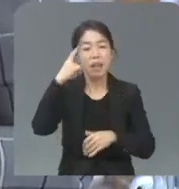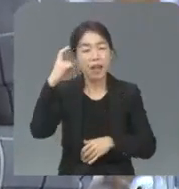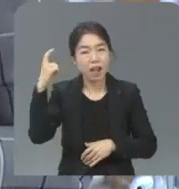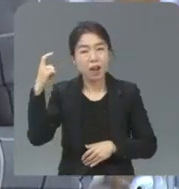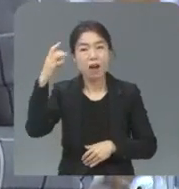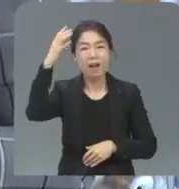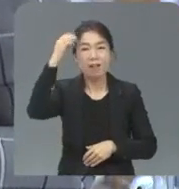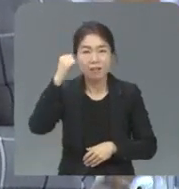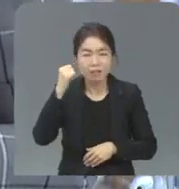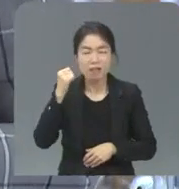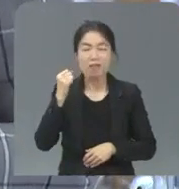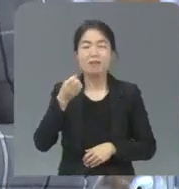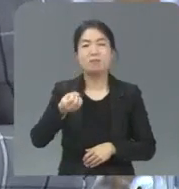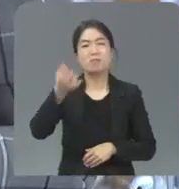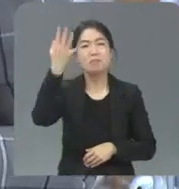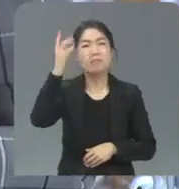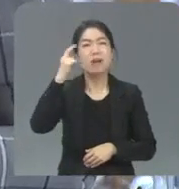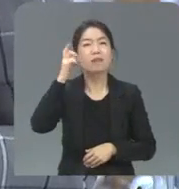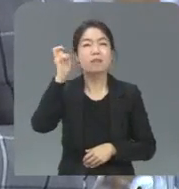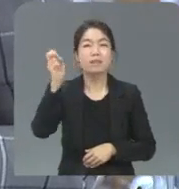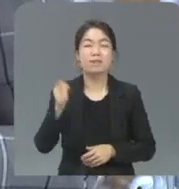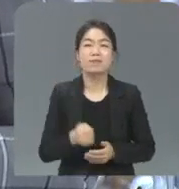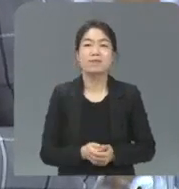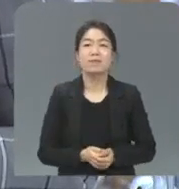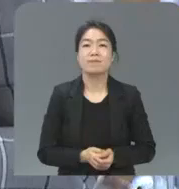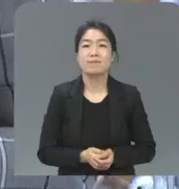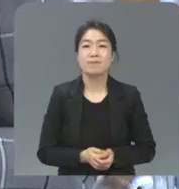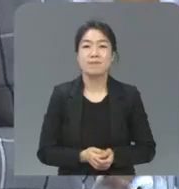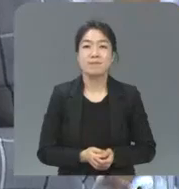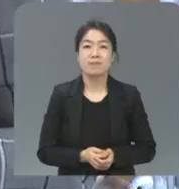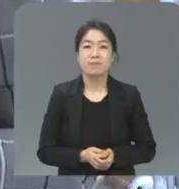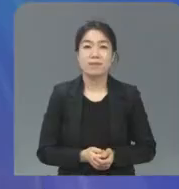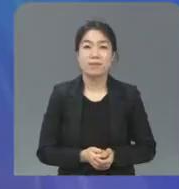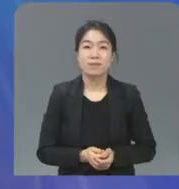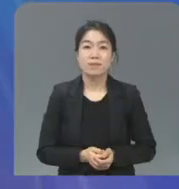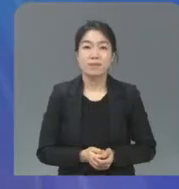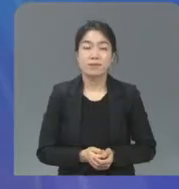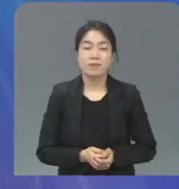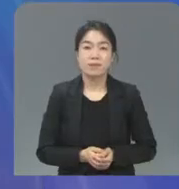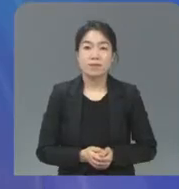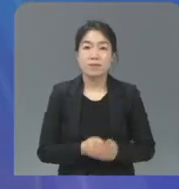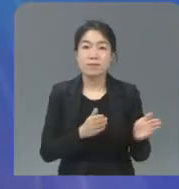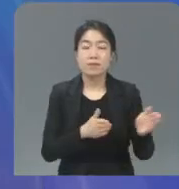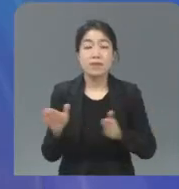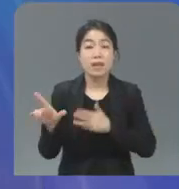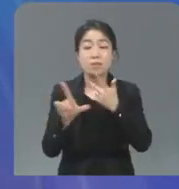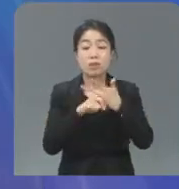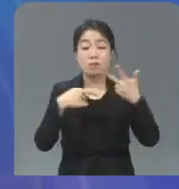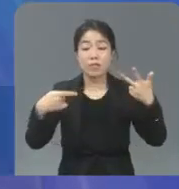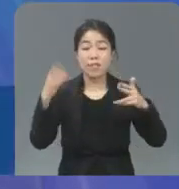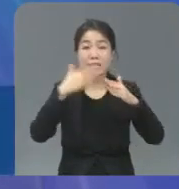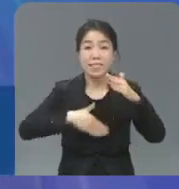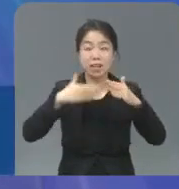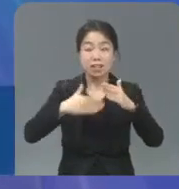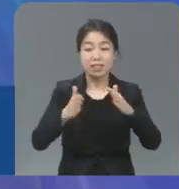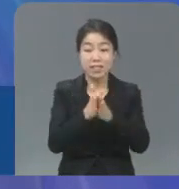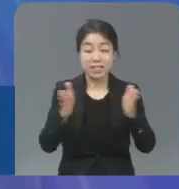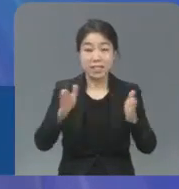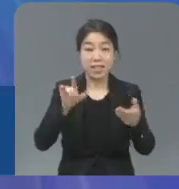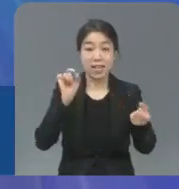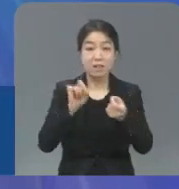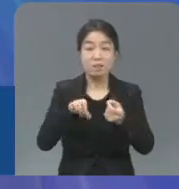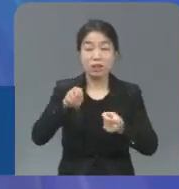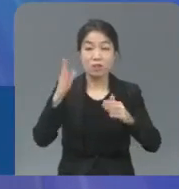함께 사라지게 됐습니다. KBS 뉴스 홍승현입니다. 다음 달 1일 정식 출시를 앞두고 있는